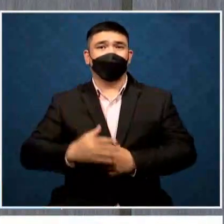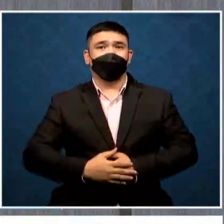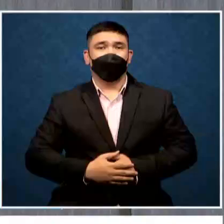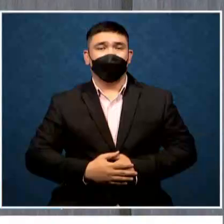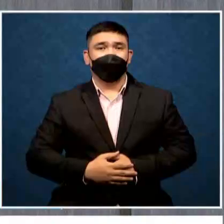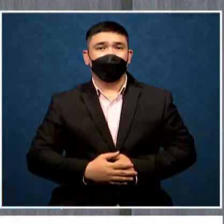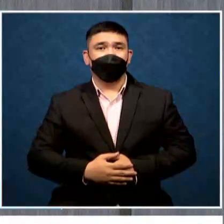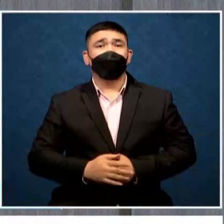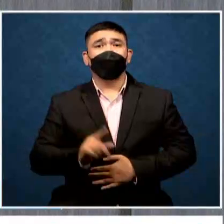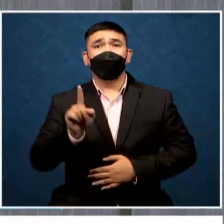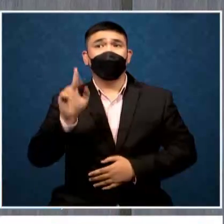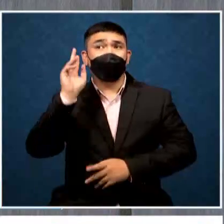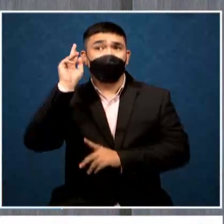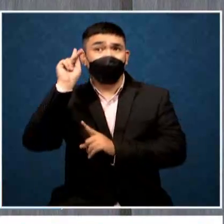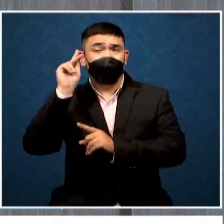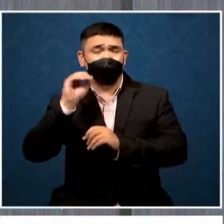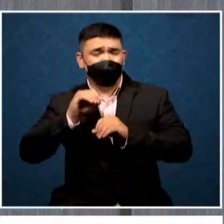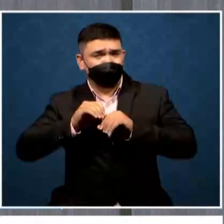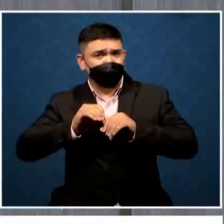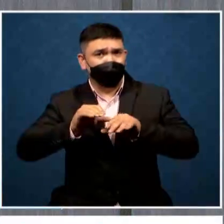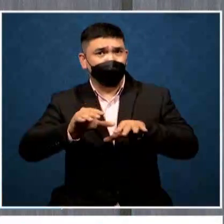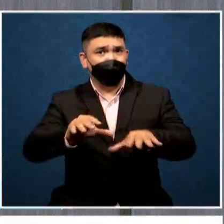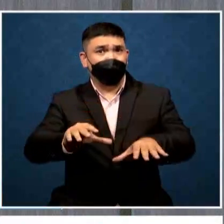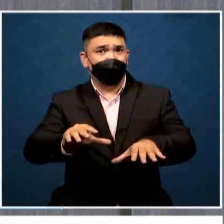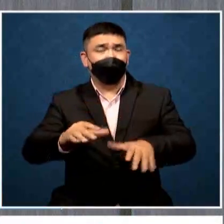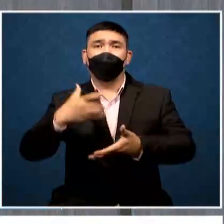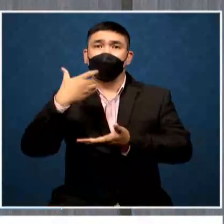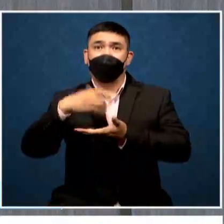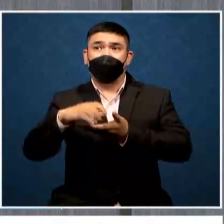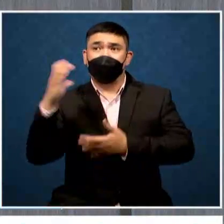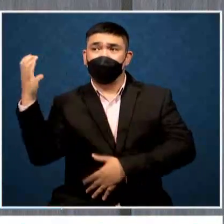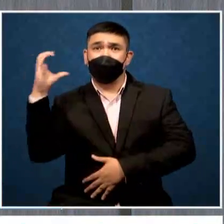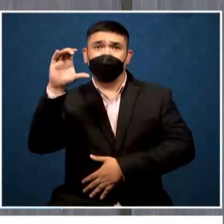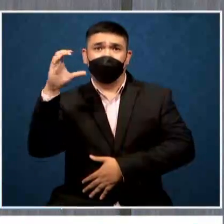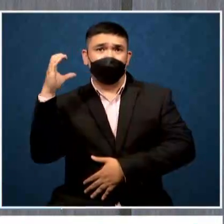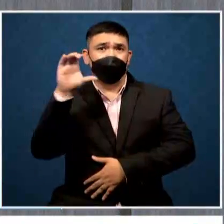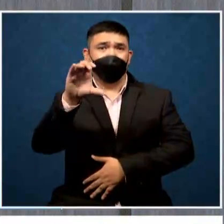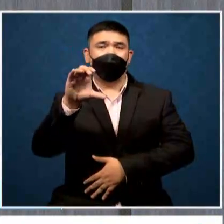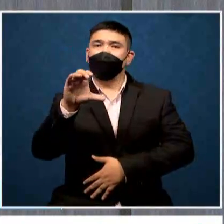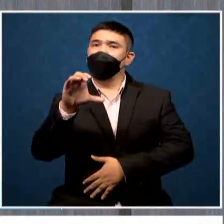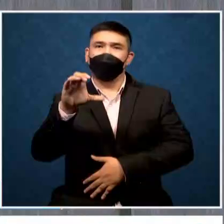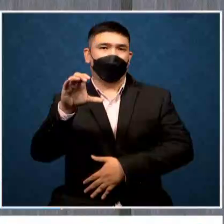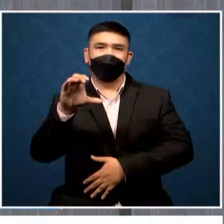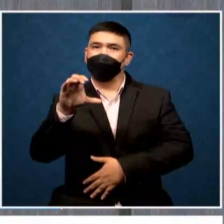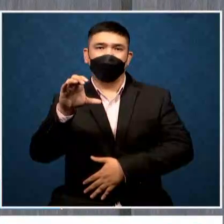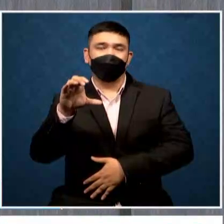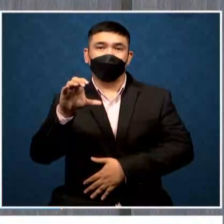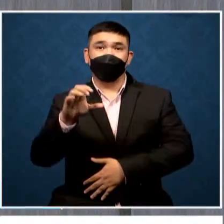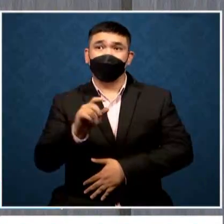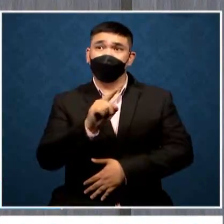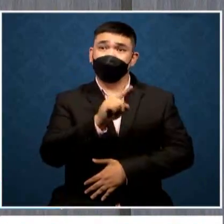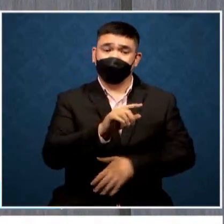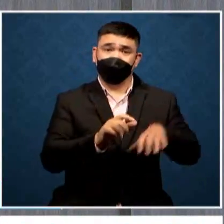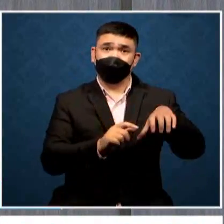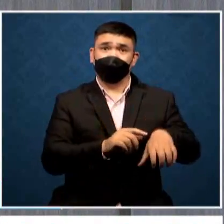ความจริงสื่อมวลชนก็เอามาพูดกันอยู่แล้วก็เอาภาพมาฉายกันเยอะแยะไม่ว่าจะเป็นซานติก้